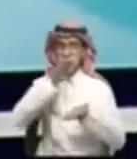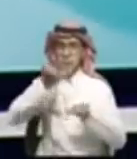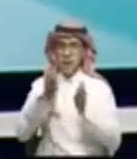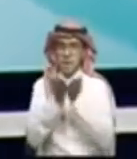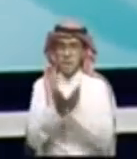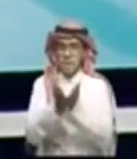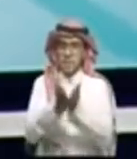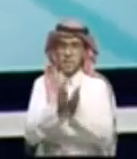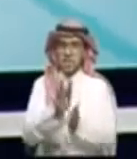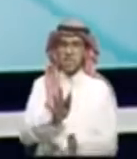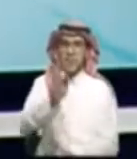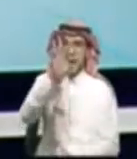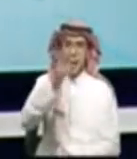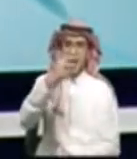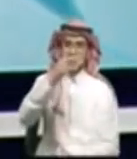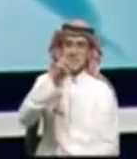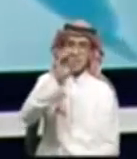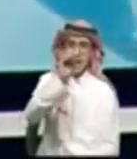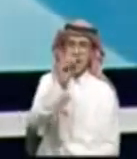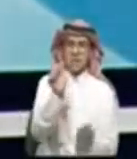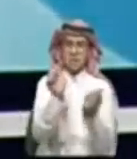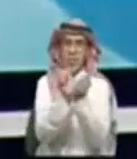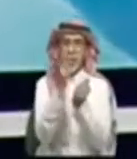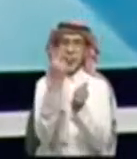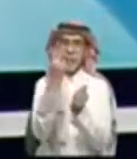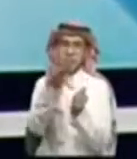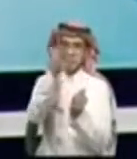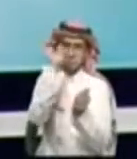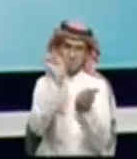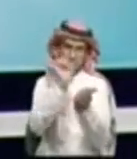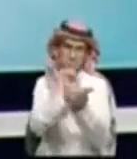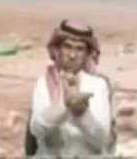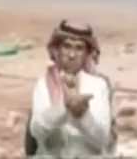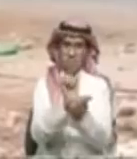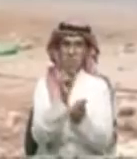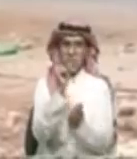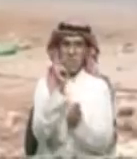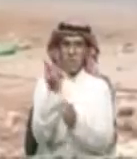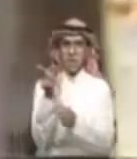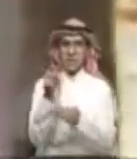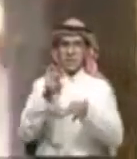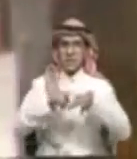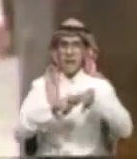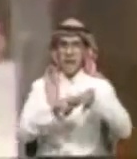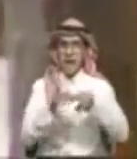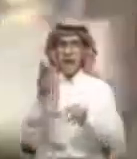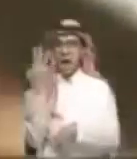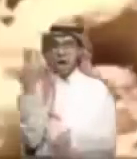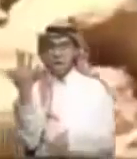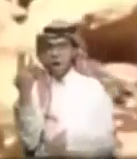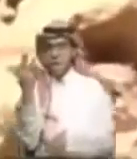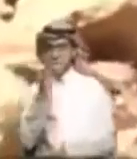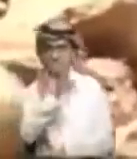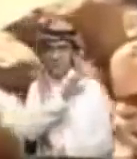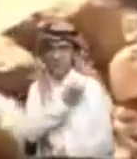الفلسطينيين شمال بحر قطاع غزة واعتقلت 2 منهم. إلى ذلك اعتقلت قوات الاحتلال الإسرائيلي 4